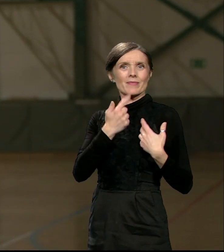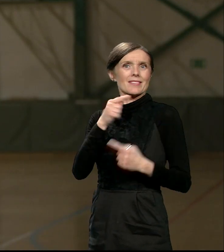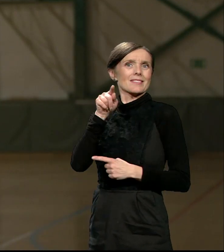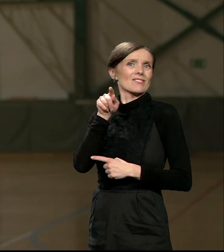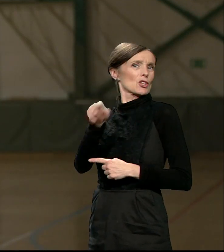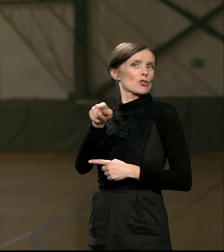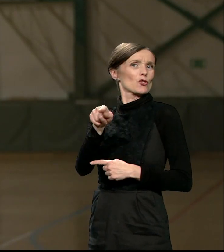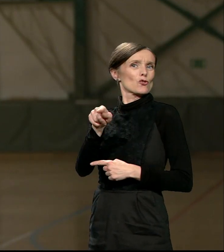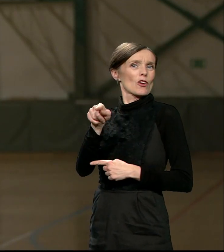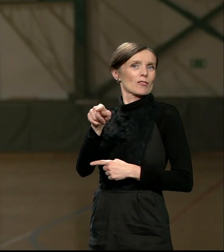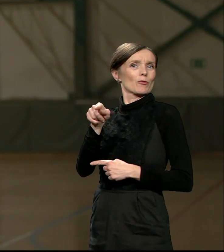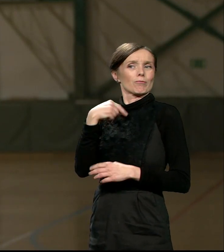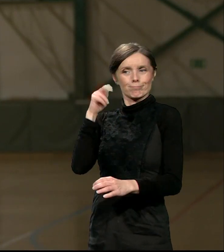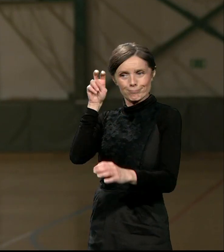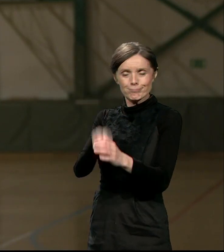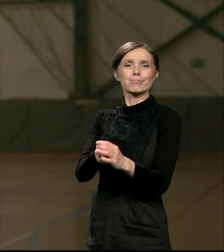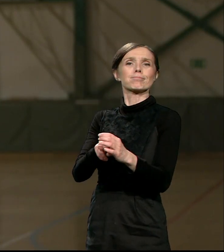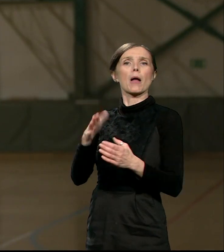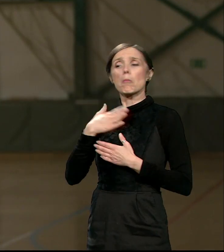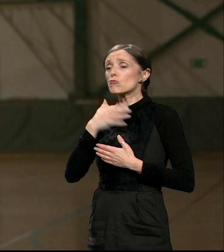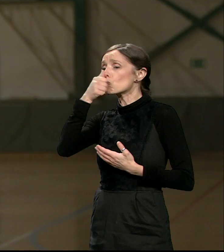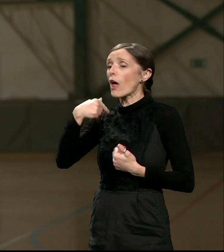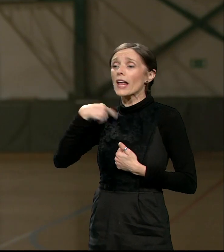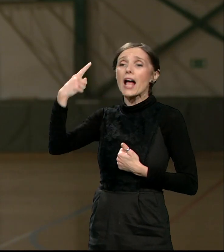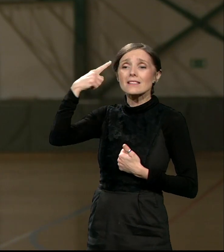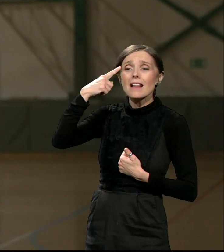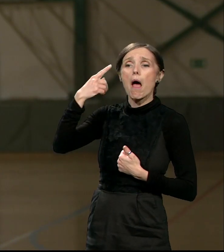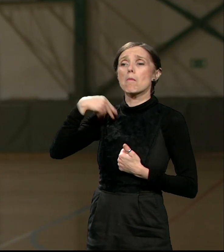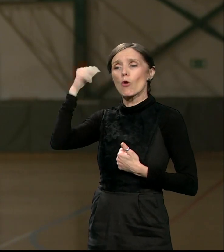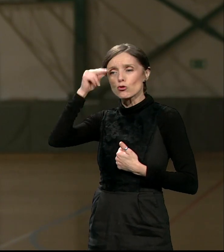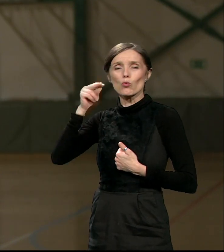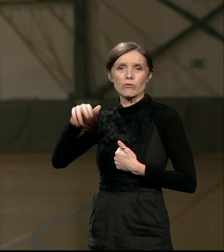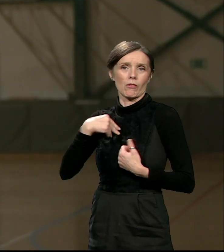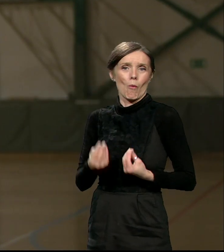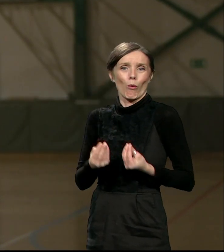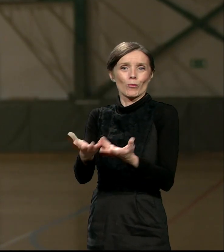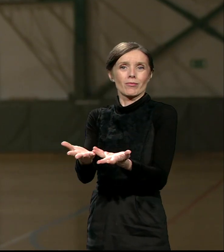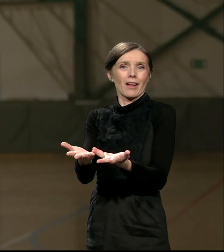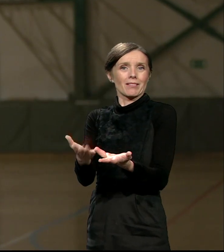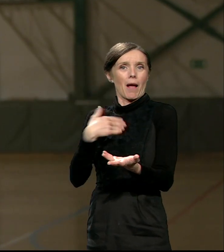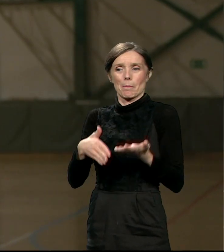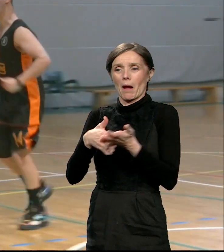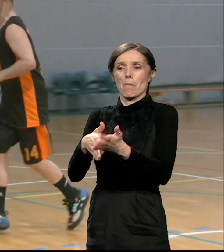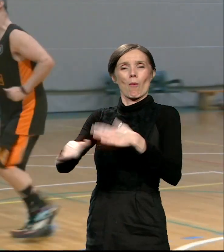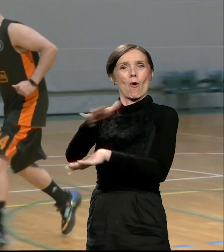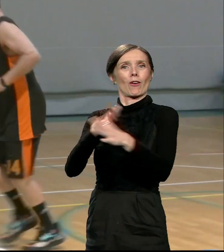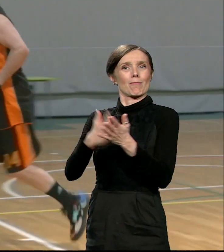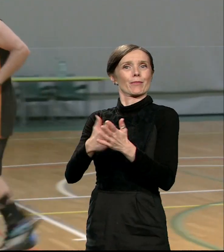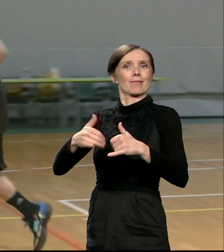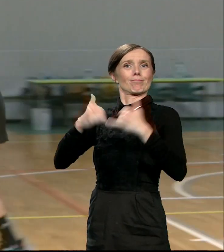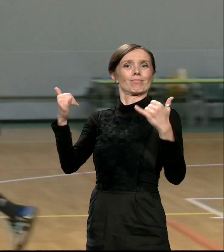ovde shodno svom znanju da nekako dam priliku i svoj doprinos, da.